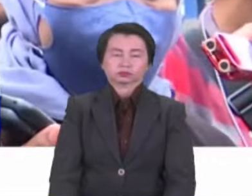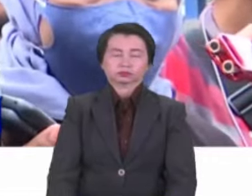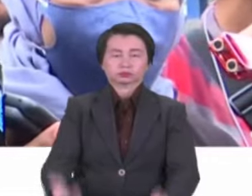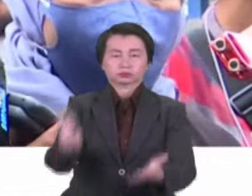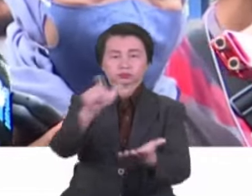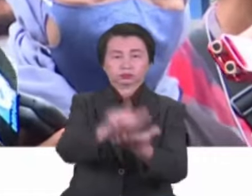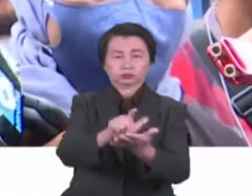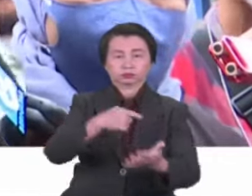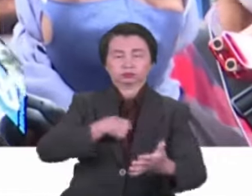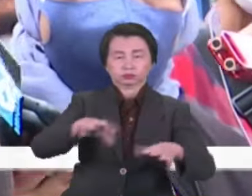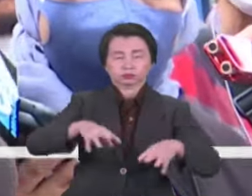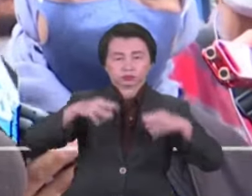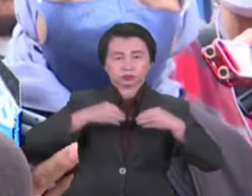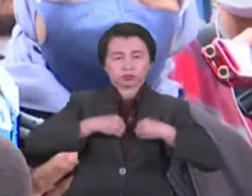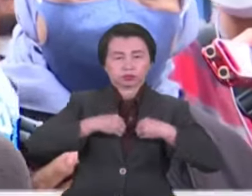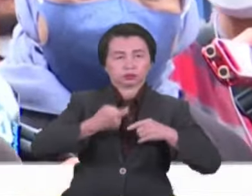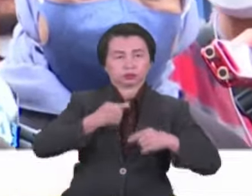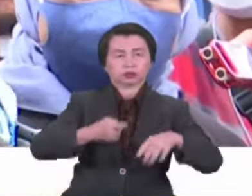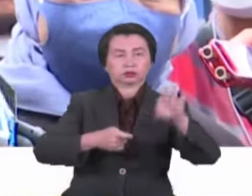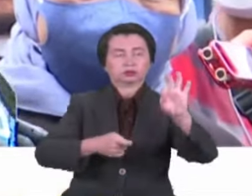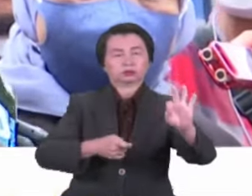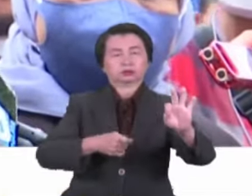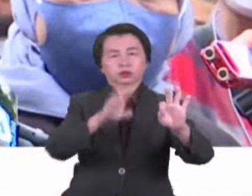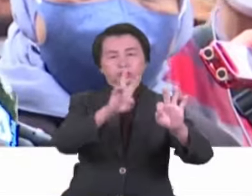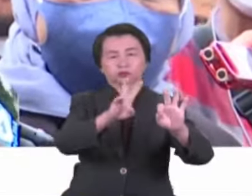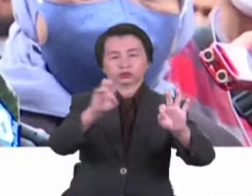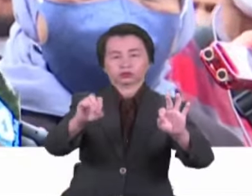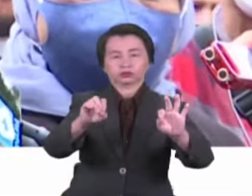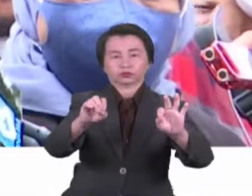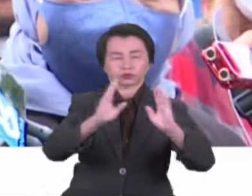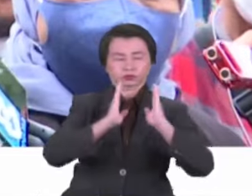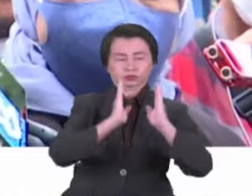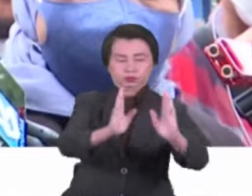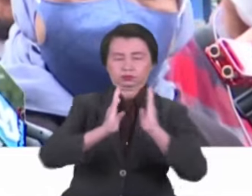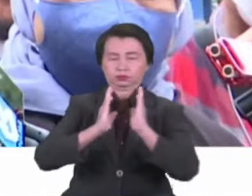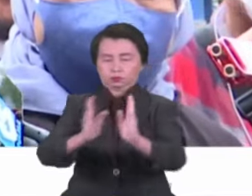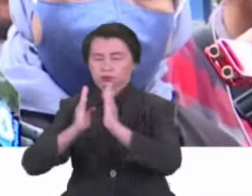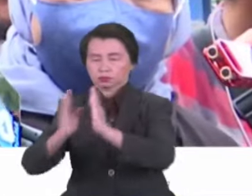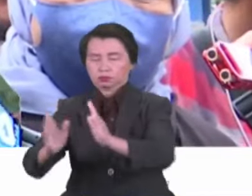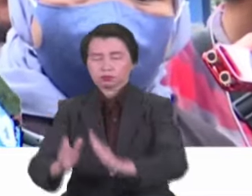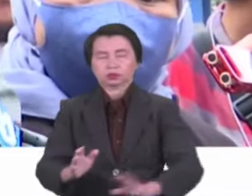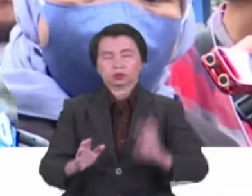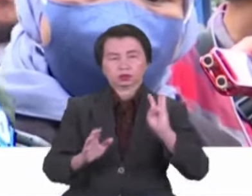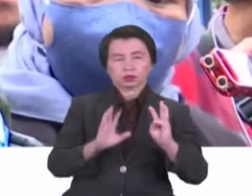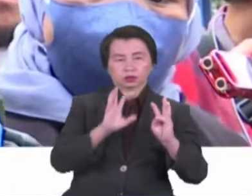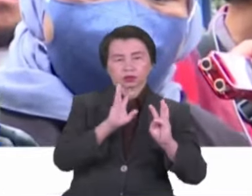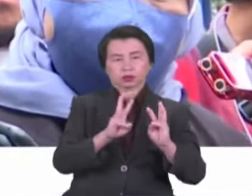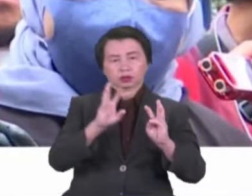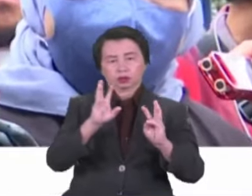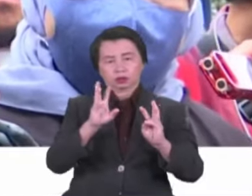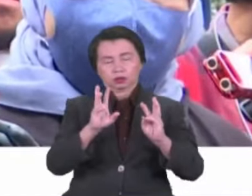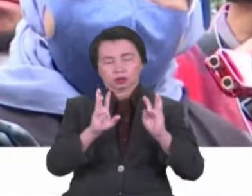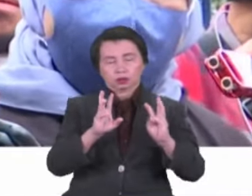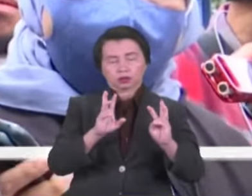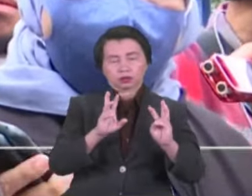Laporan saya terima setakat hari ini daripada 970 saluran melibatkan